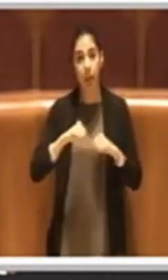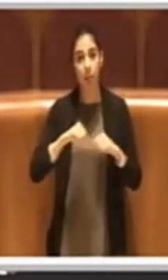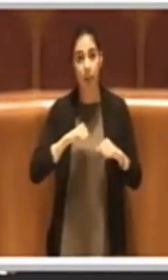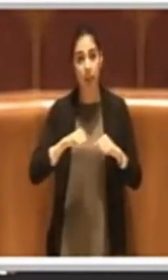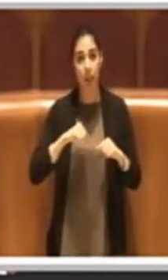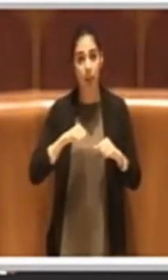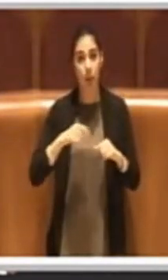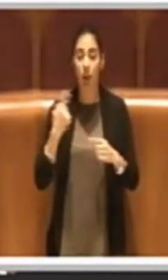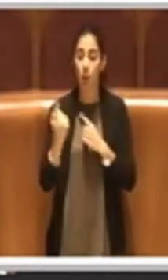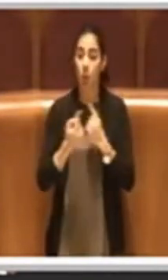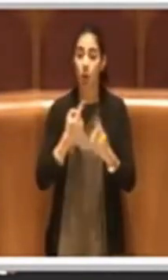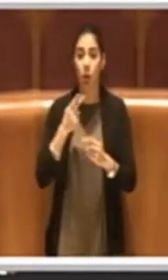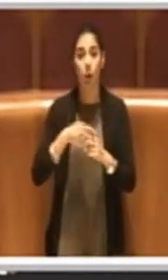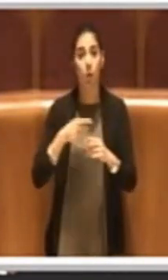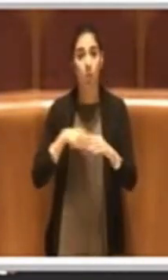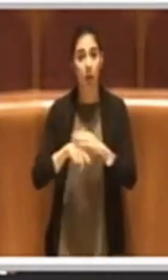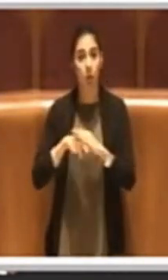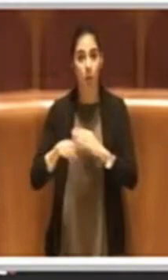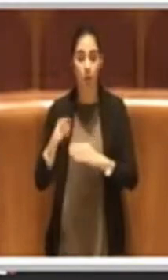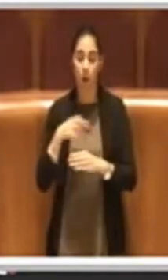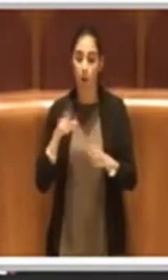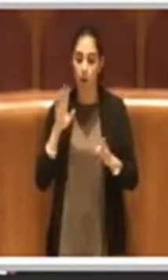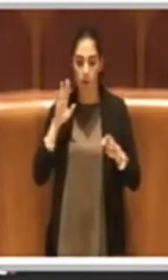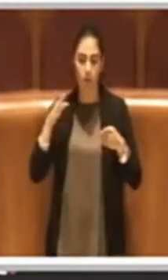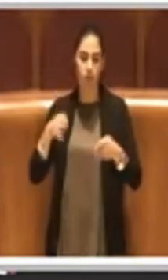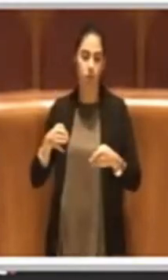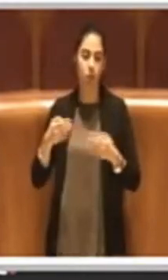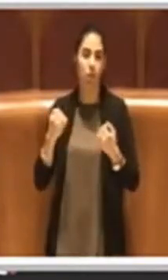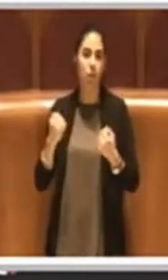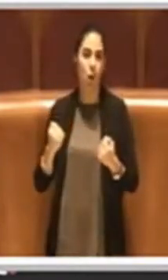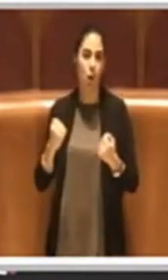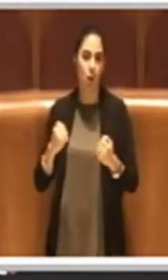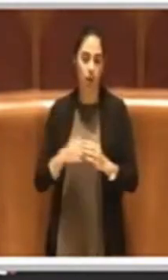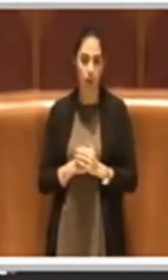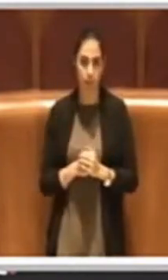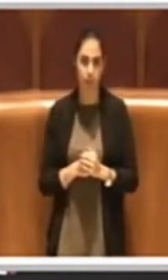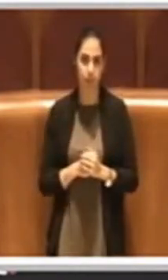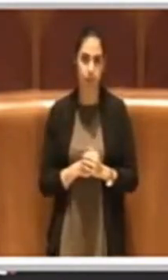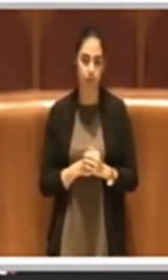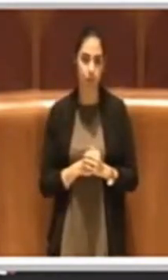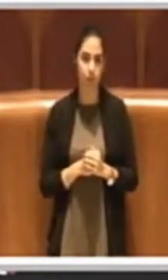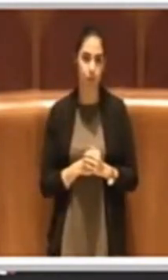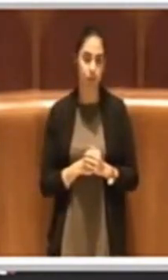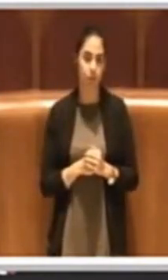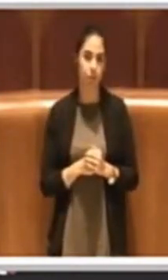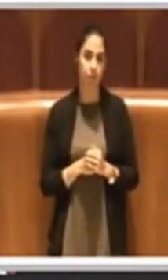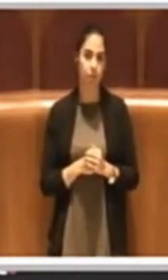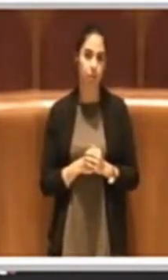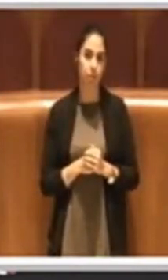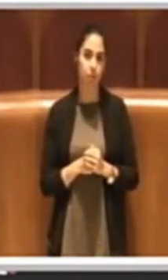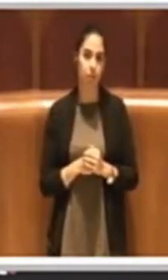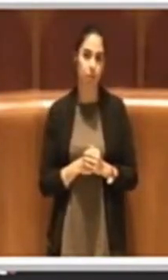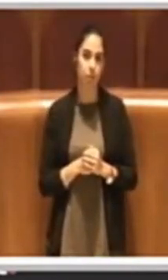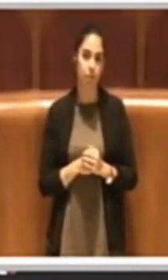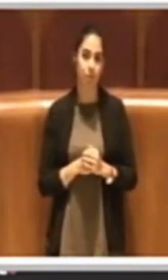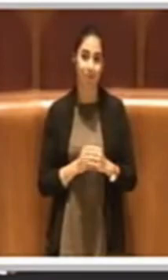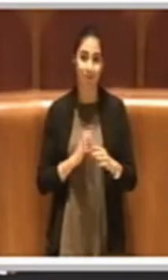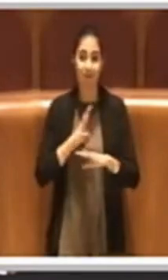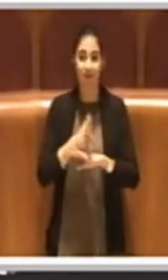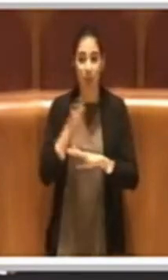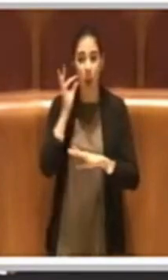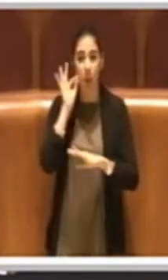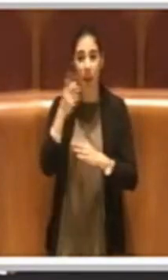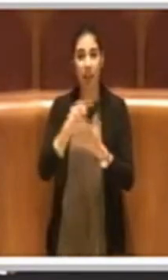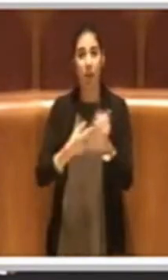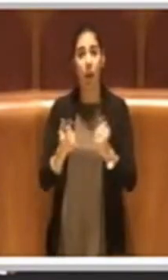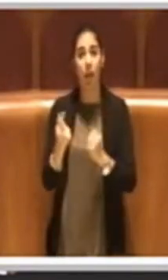metropolitane c'è stato un intervento per la messa in liquidazione della società